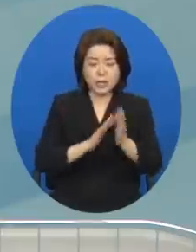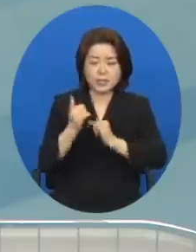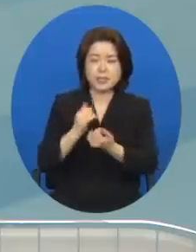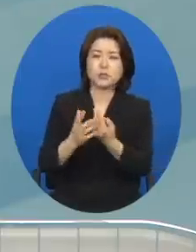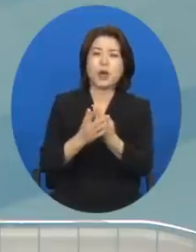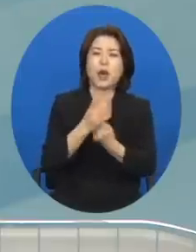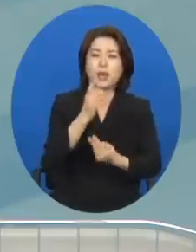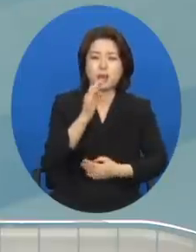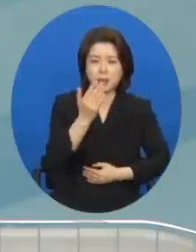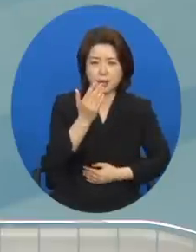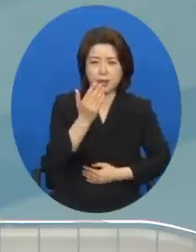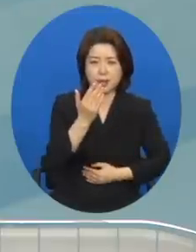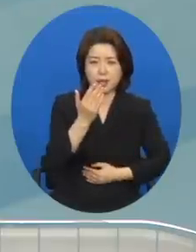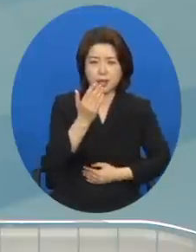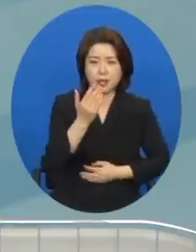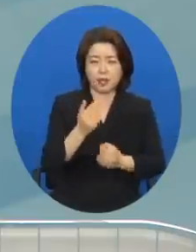되었으니,